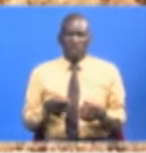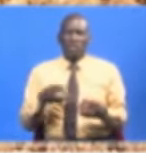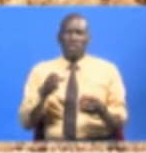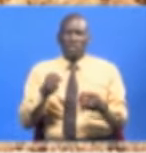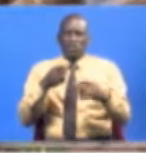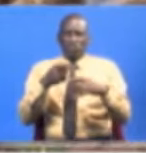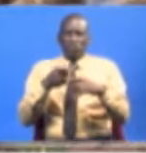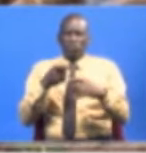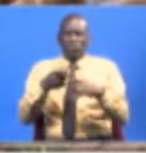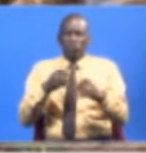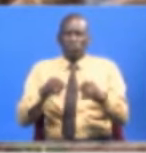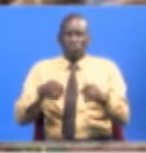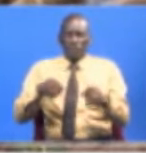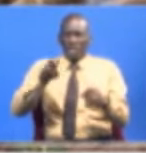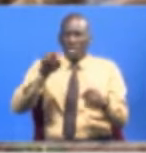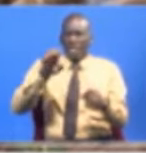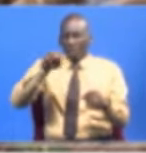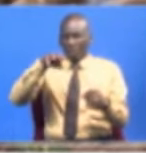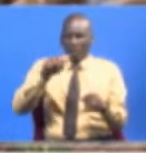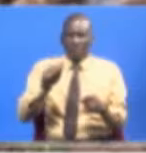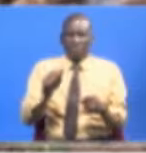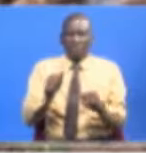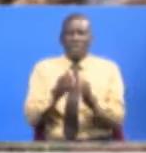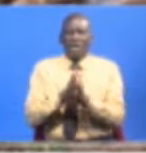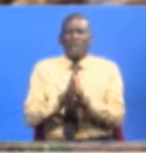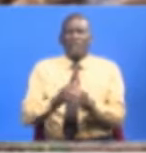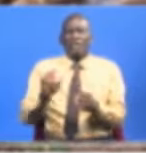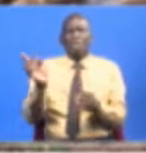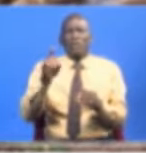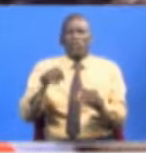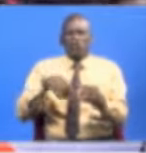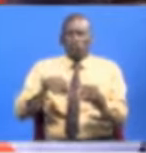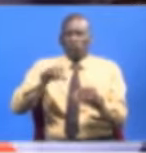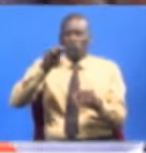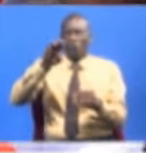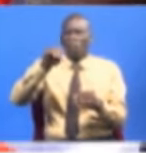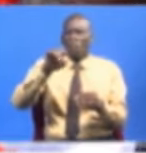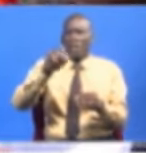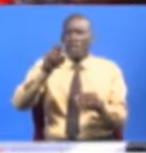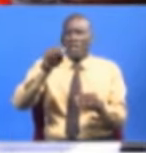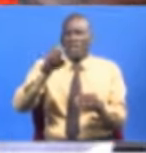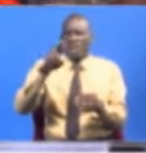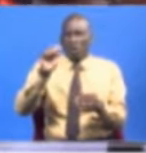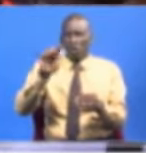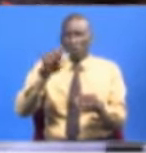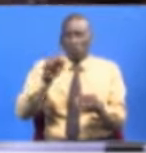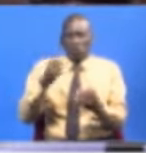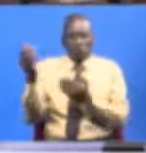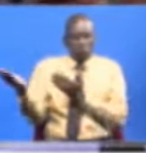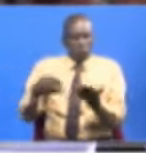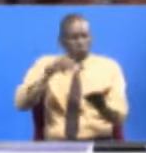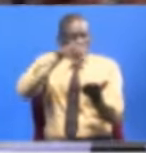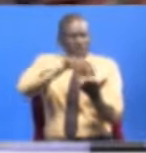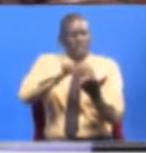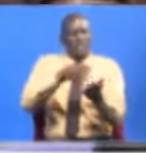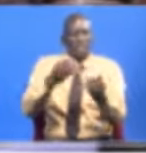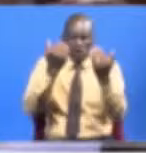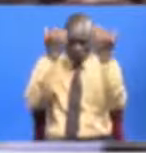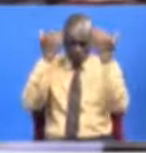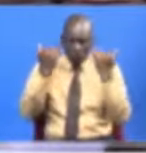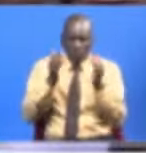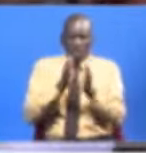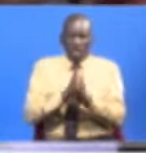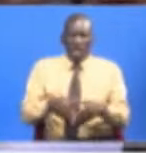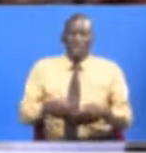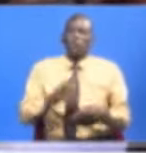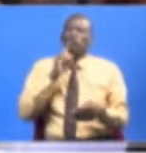utunzaji wa mazingira la NEMA na wizara ya madini nchini. Tulileta kesi hapa kotini, wakapewa stop